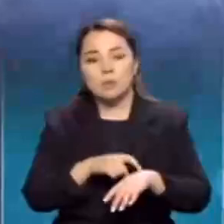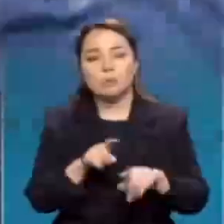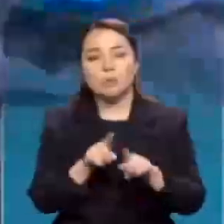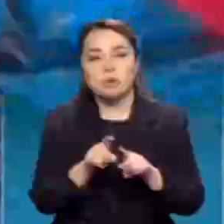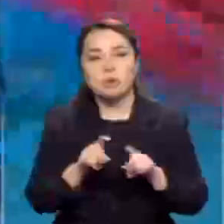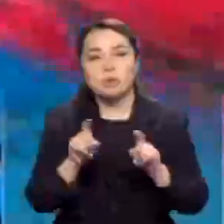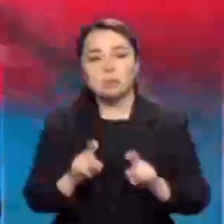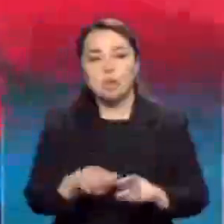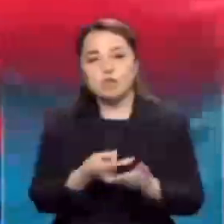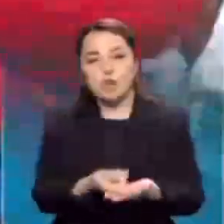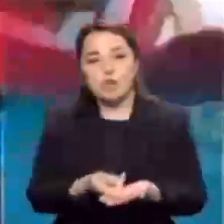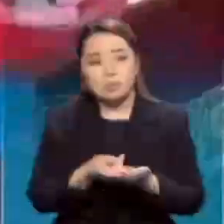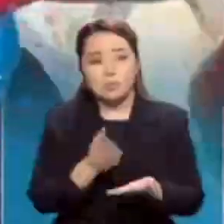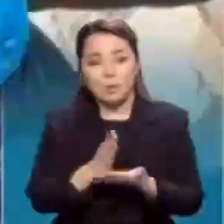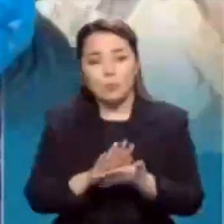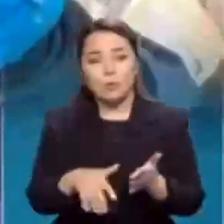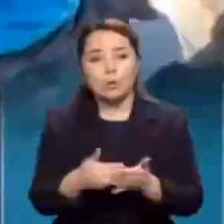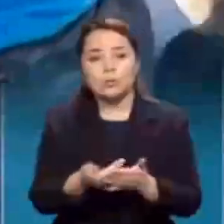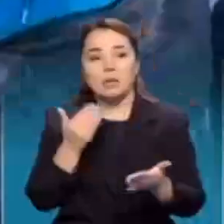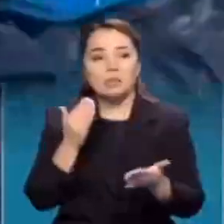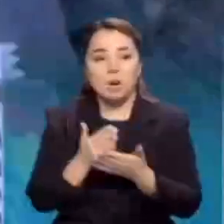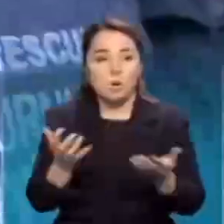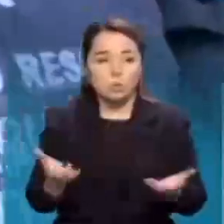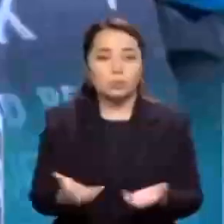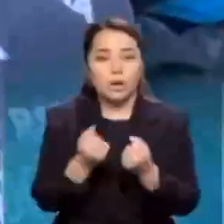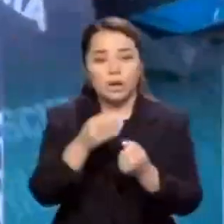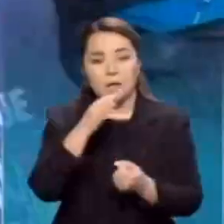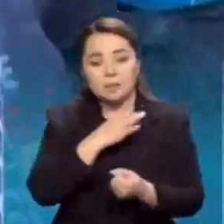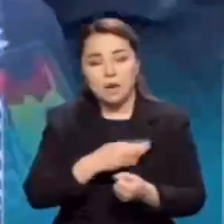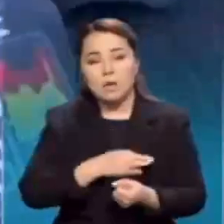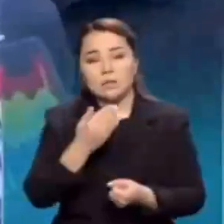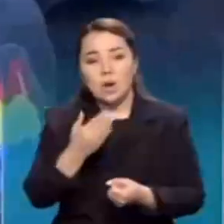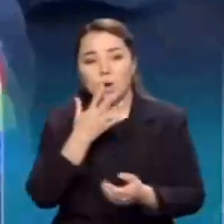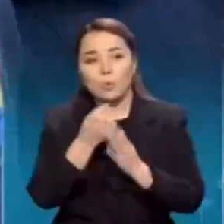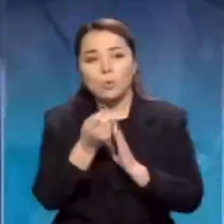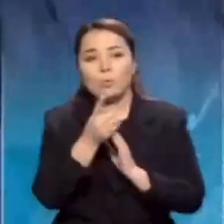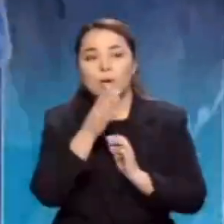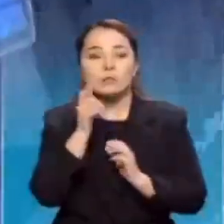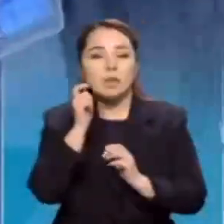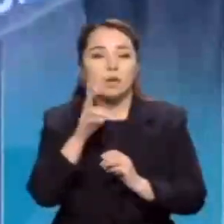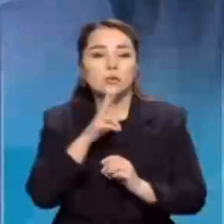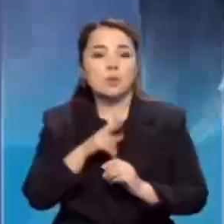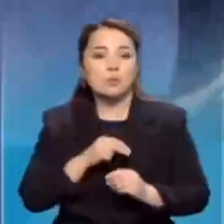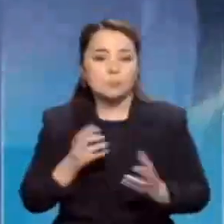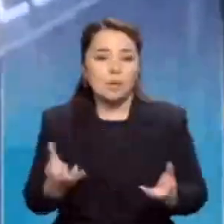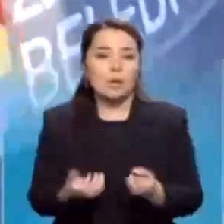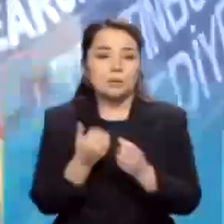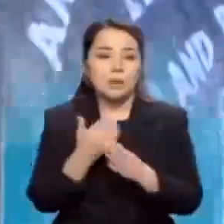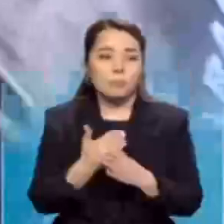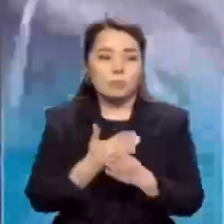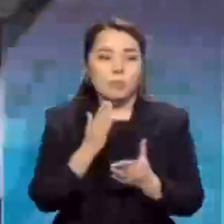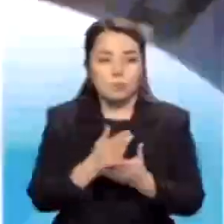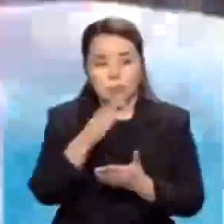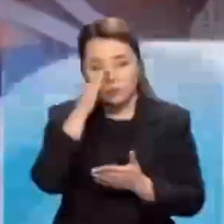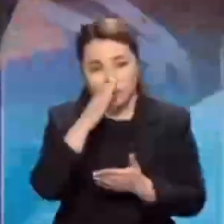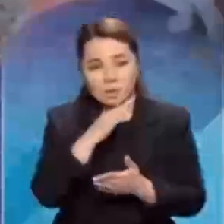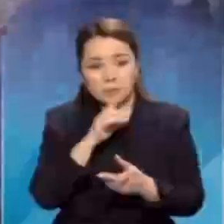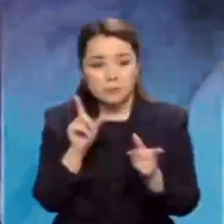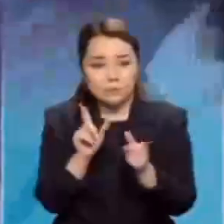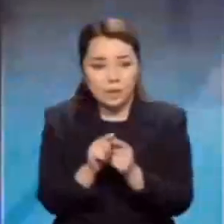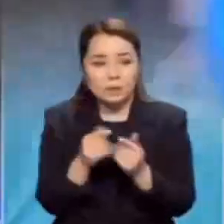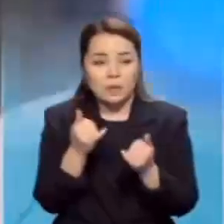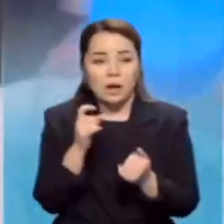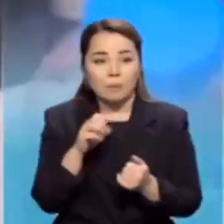175 сағат бойы жатқан. Бұған дейін осы қалада құтқарушылар әкесі мен оның 11 жастағы қызын аман алып қалды. Ал елдің